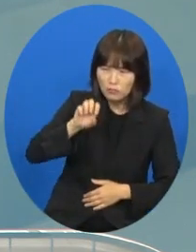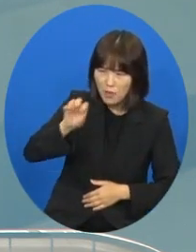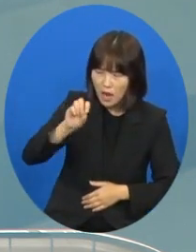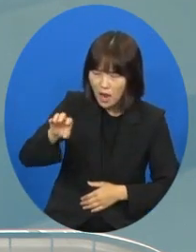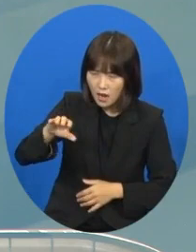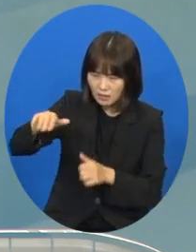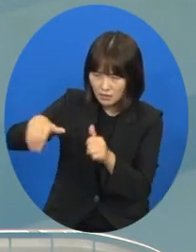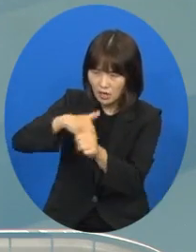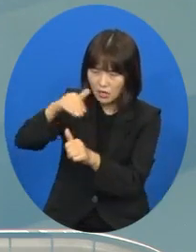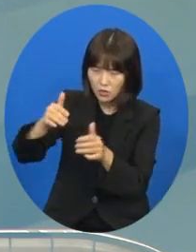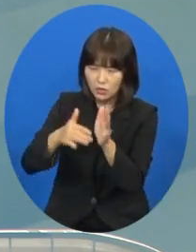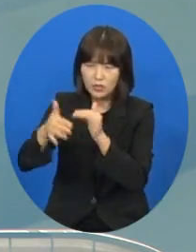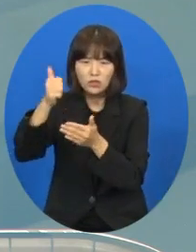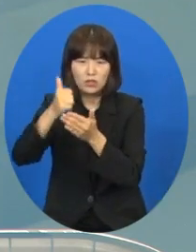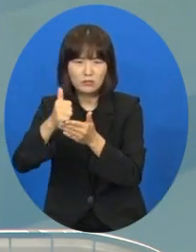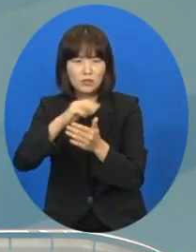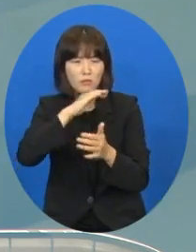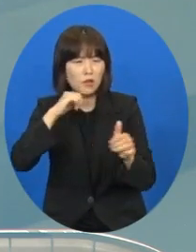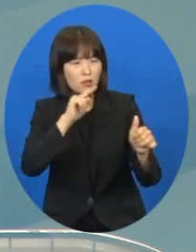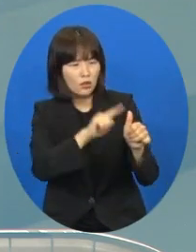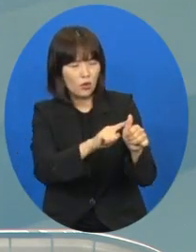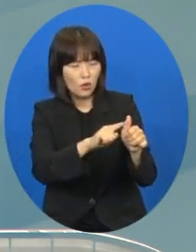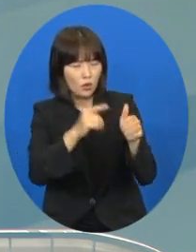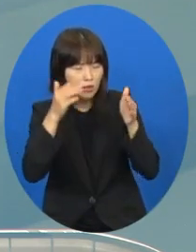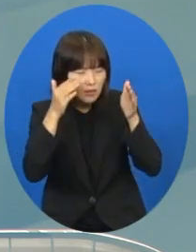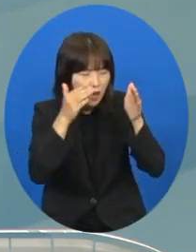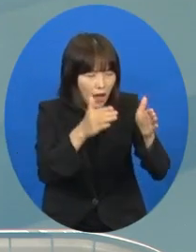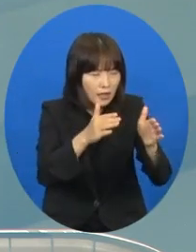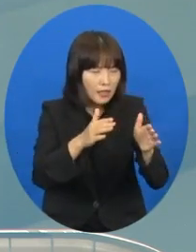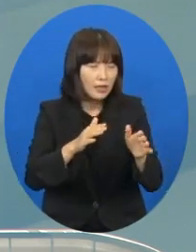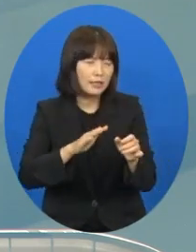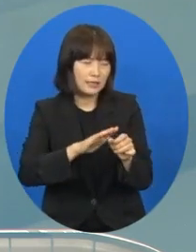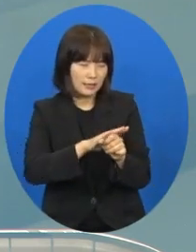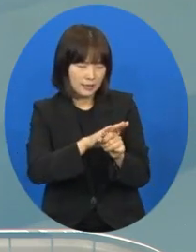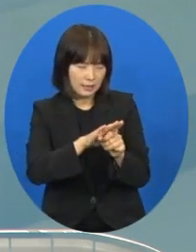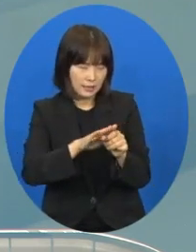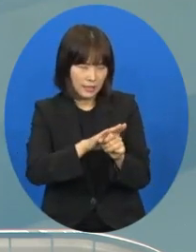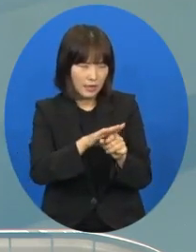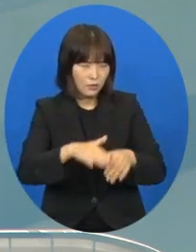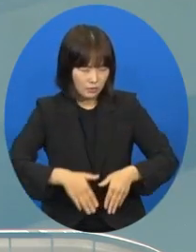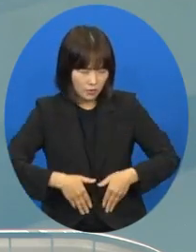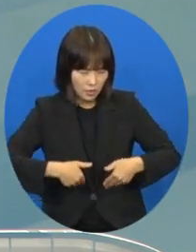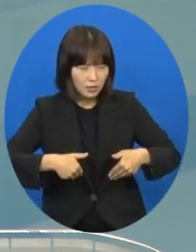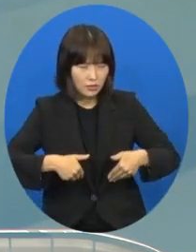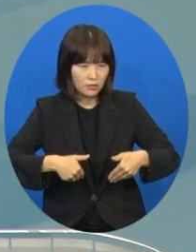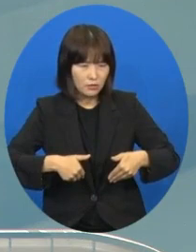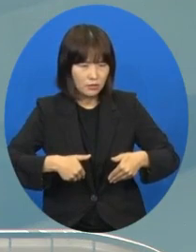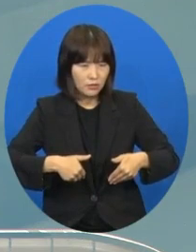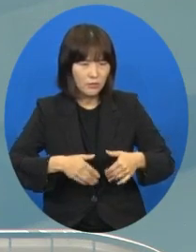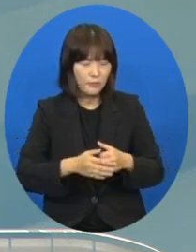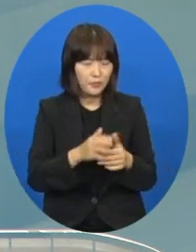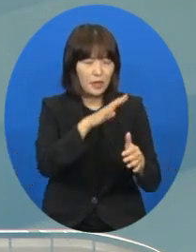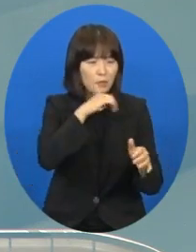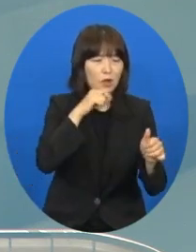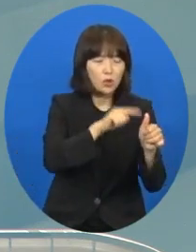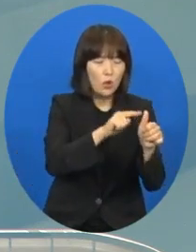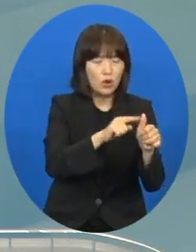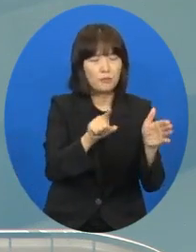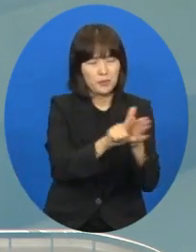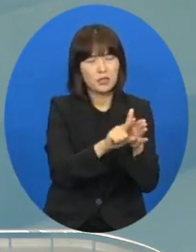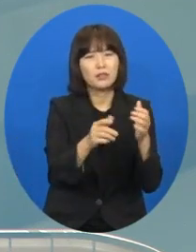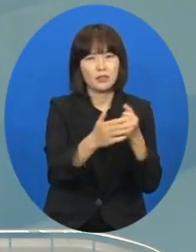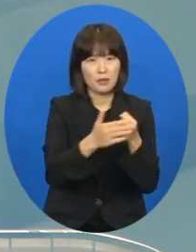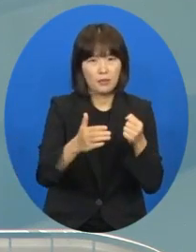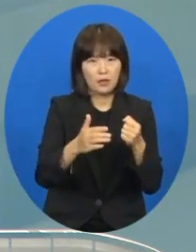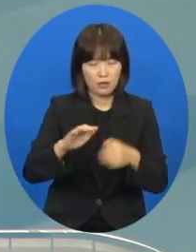예수님은 베드로를 향하여 여전히 따뜻하셨어요. 믿음이 그렇게 만드는 거예요. 우리도 이따금 우리 자신에